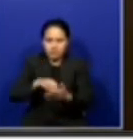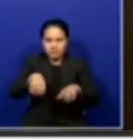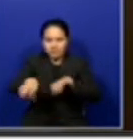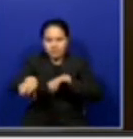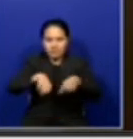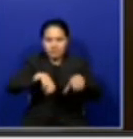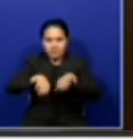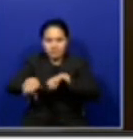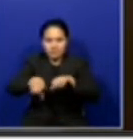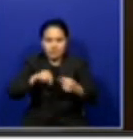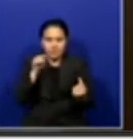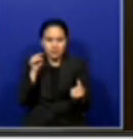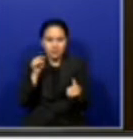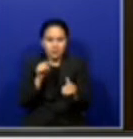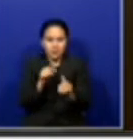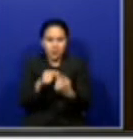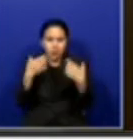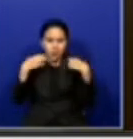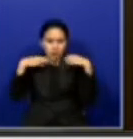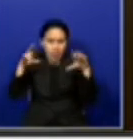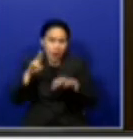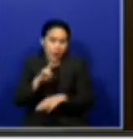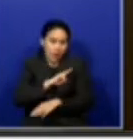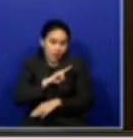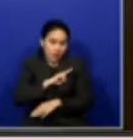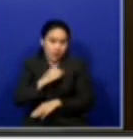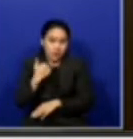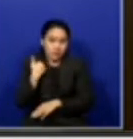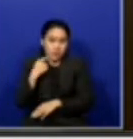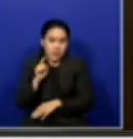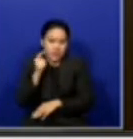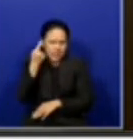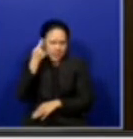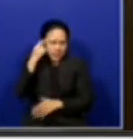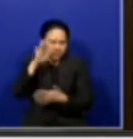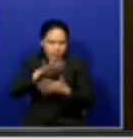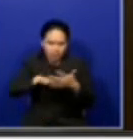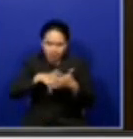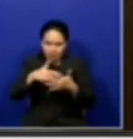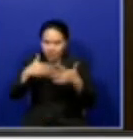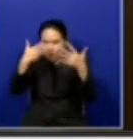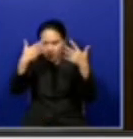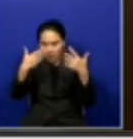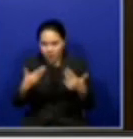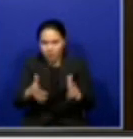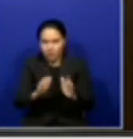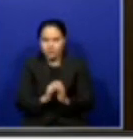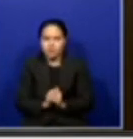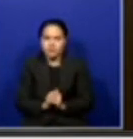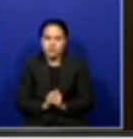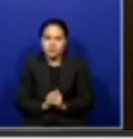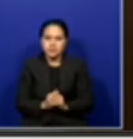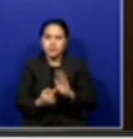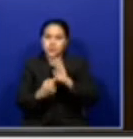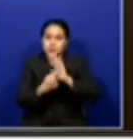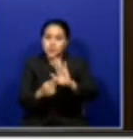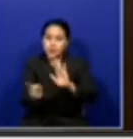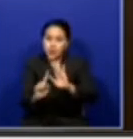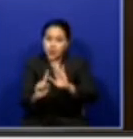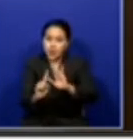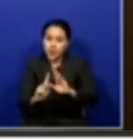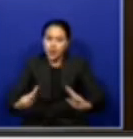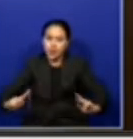าณที่รัฐบาลเองได้คิดการไว้แล้วอย่างเช่นกระทรวงกลาโห